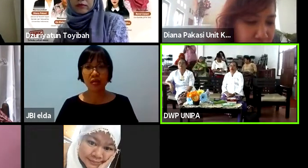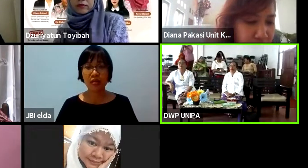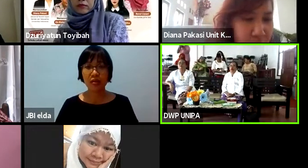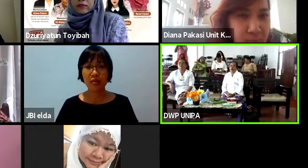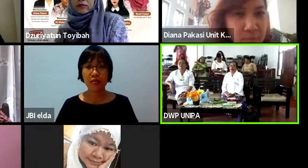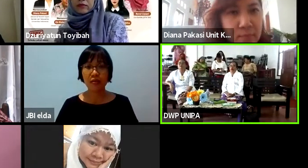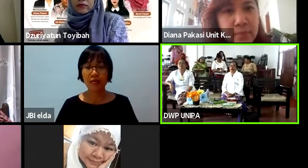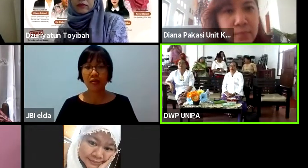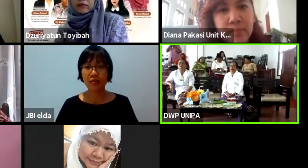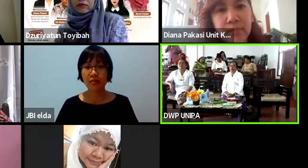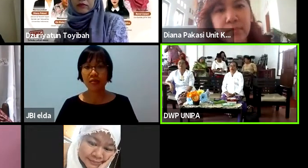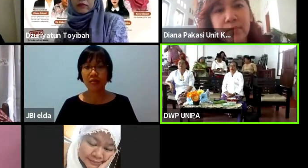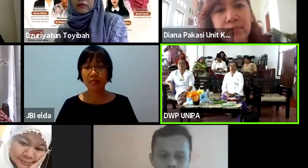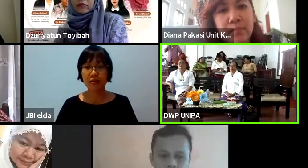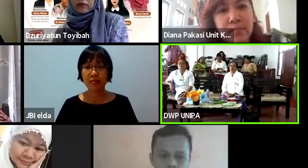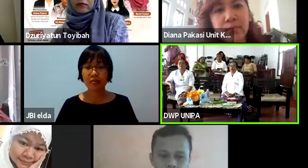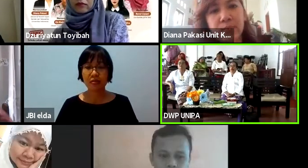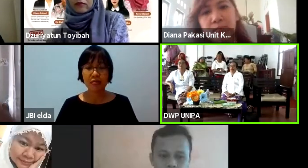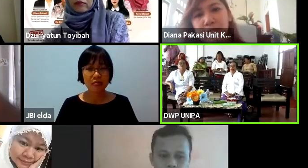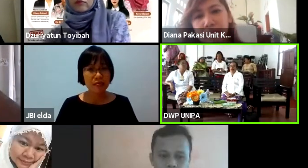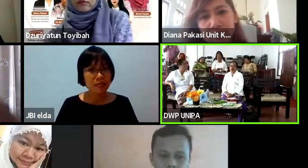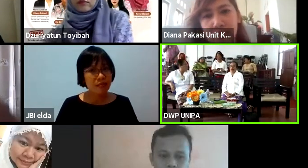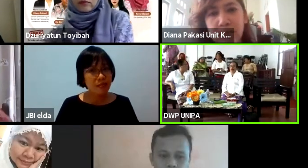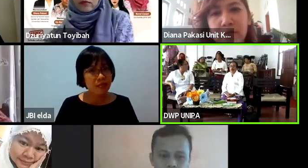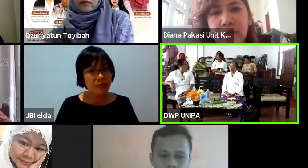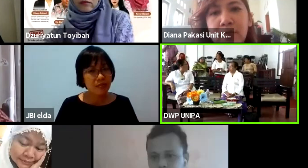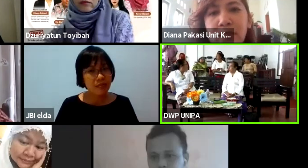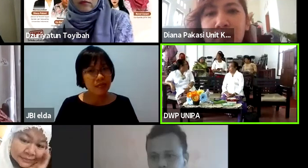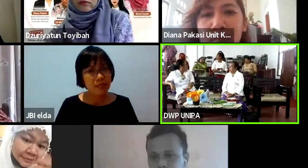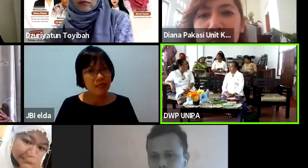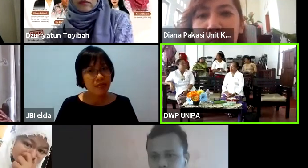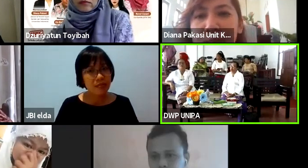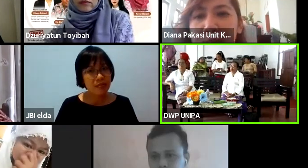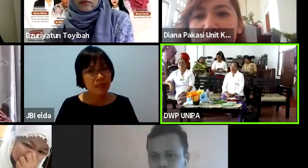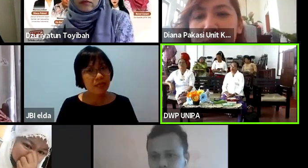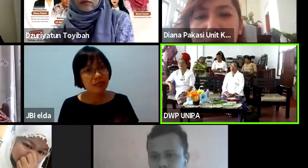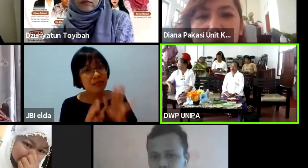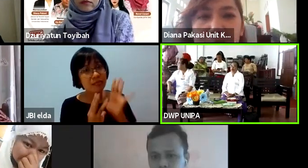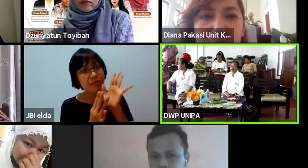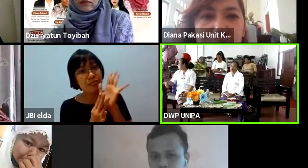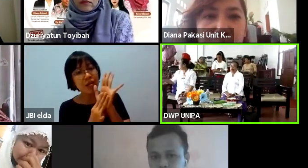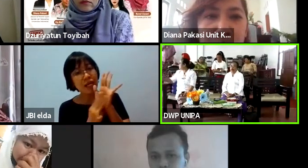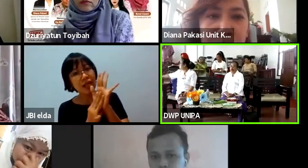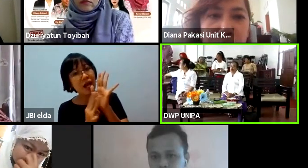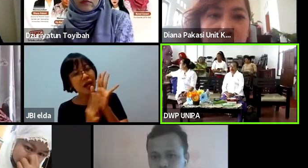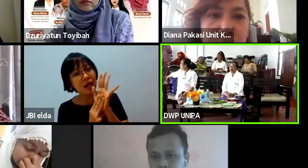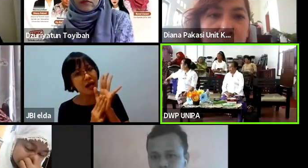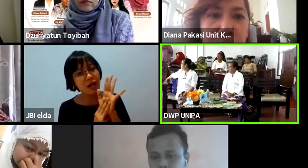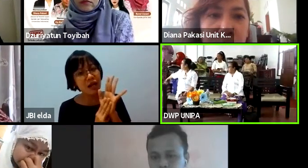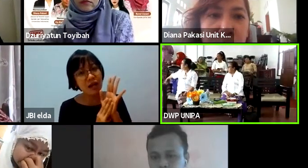Terima kasih Ibu. Mohon izin, persoalan perguruan tinggi bukan persoalan.